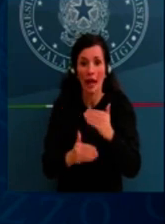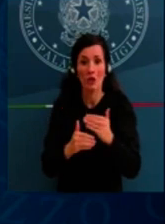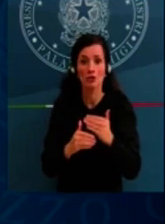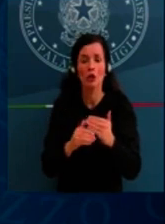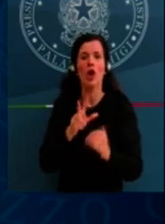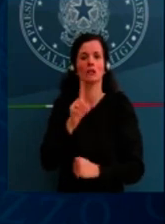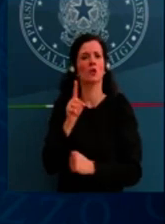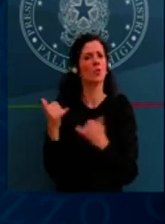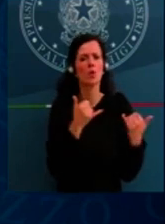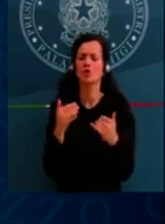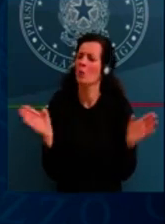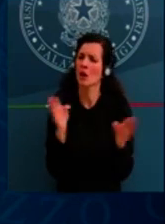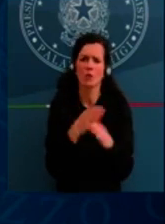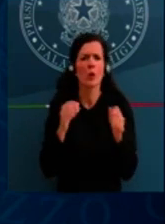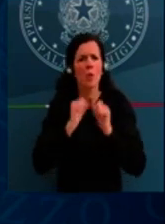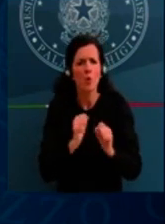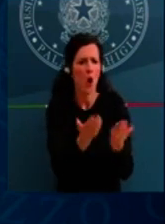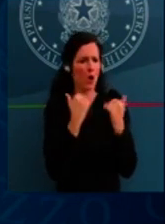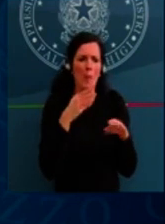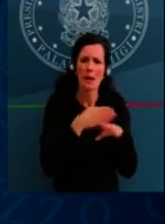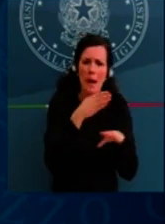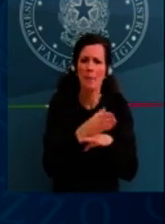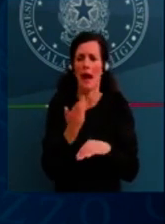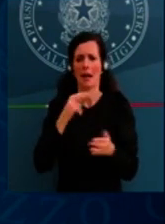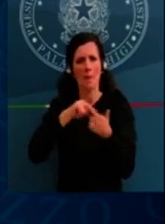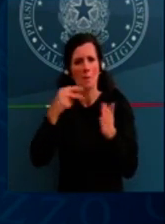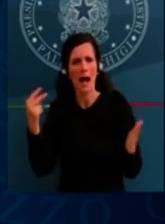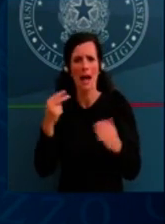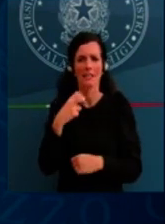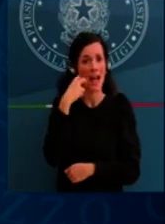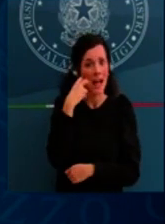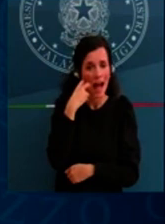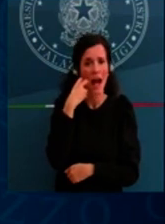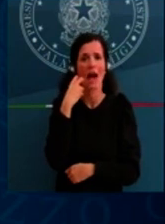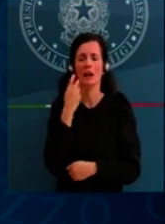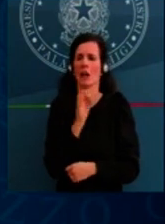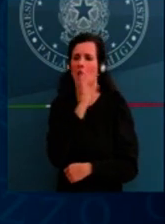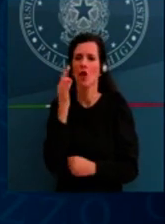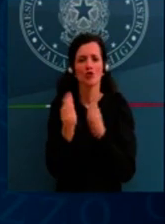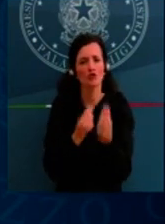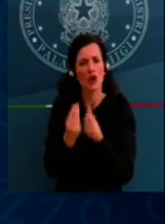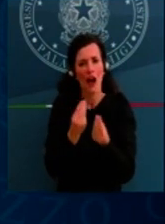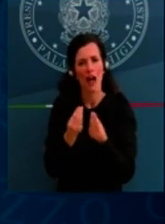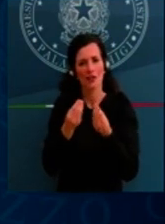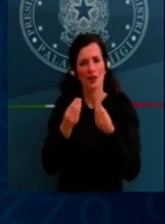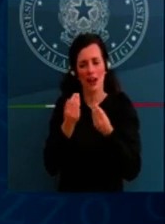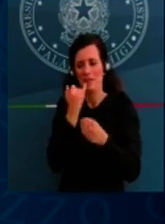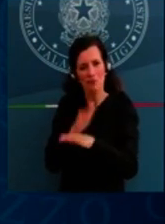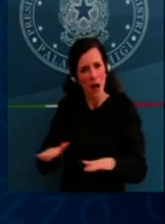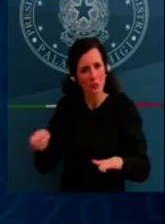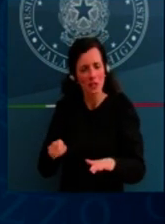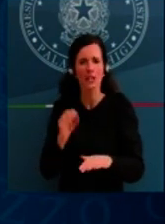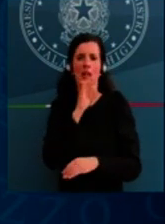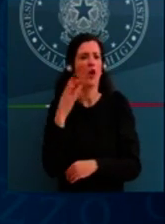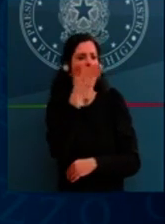nostri bambini andando dal parrucchiere andando al dentista ci sarà un rimborso che potrà quindi arrivare sino a 150